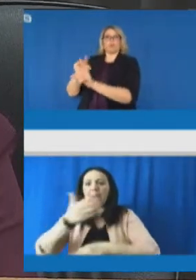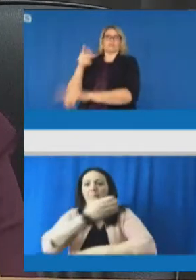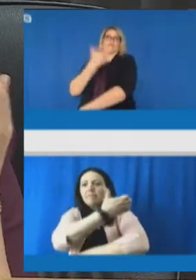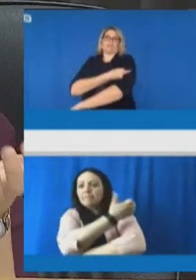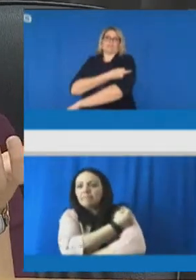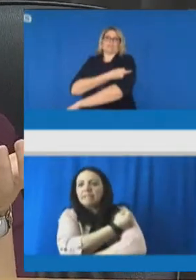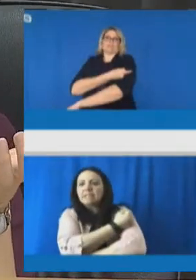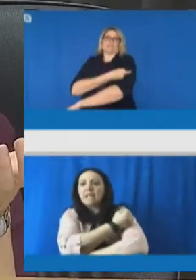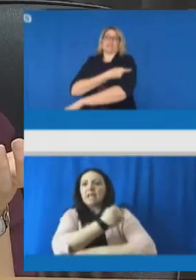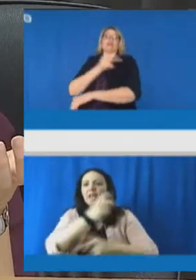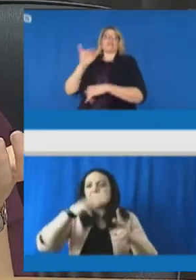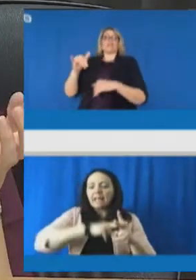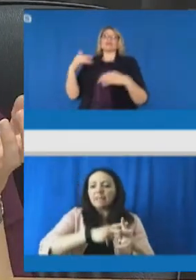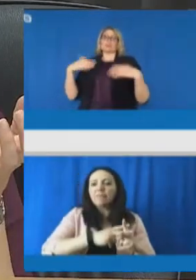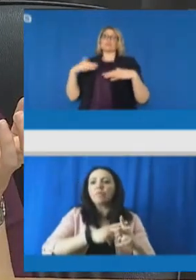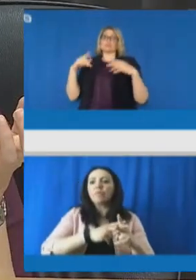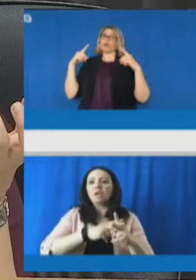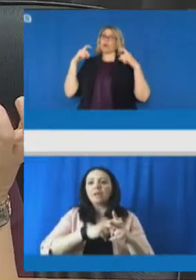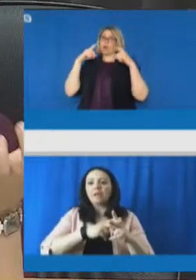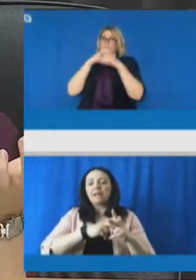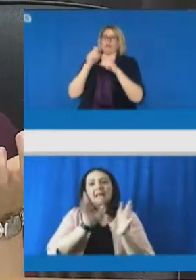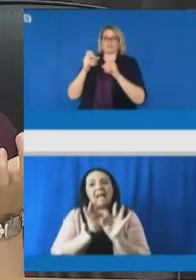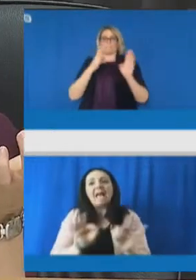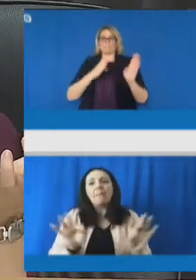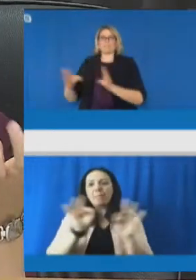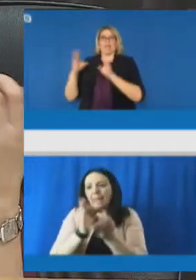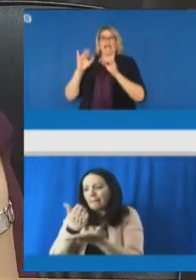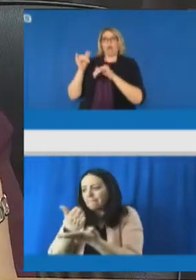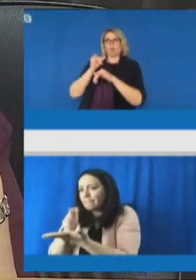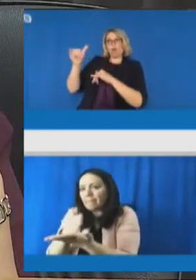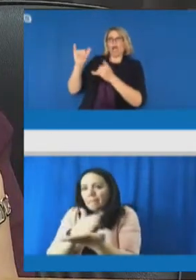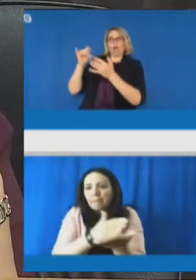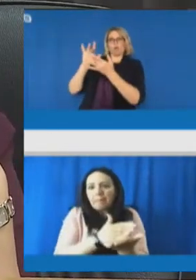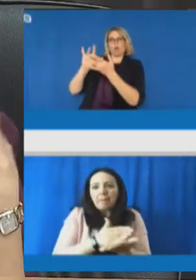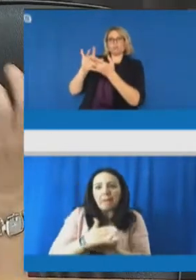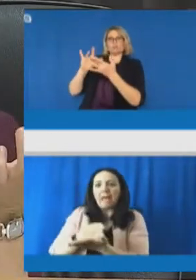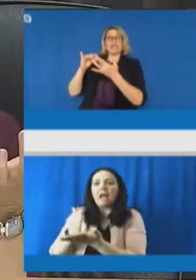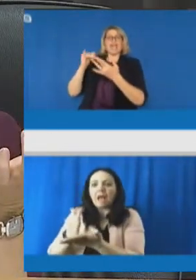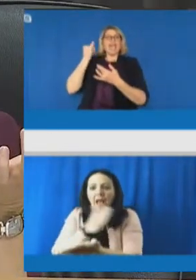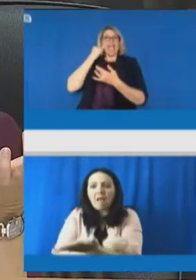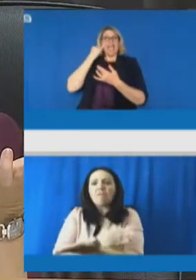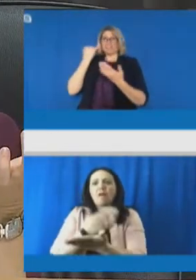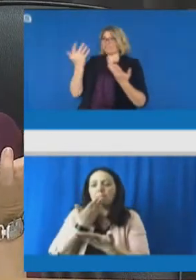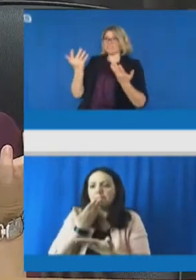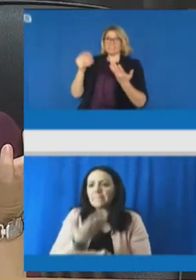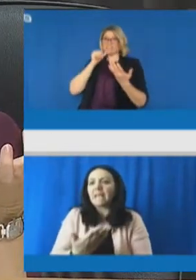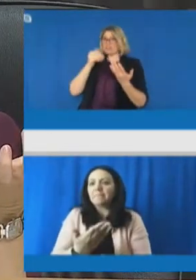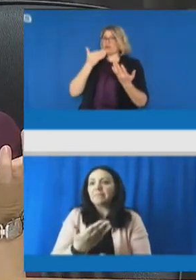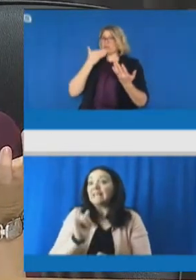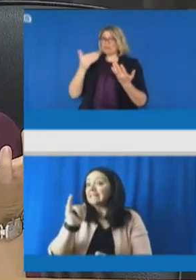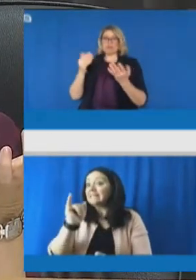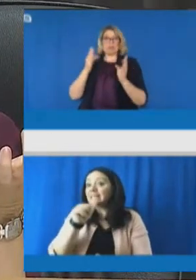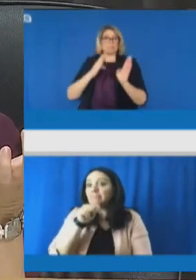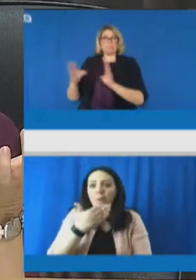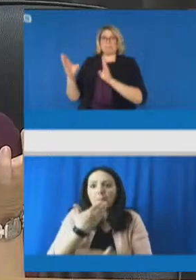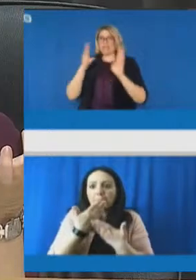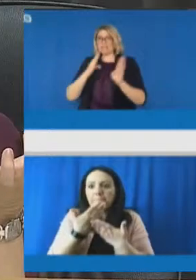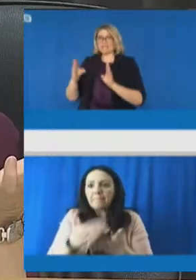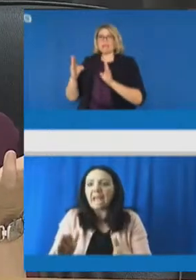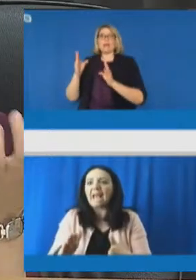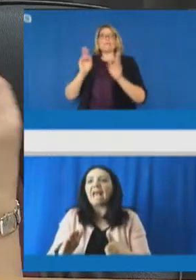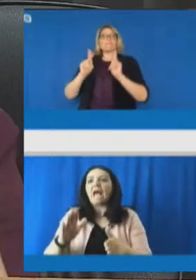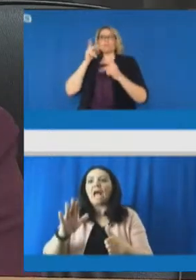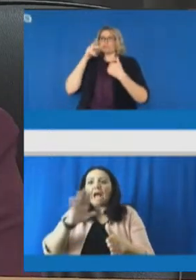pharmaciste, l'endroit où vous devrez prendre votre vaccin, ou si vous faites partie d'une clinique